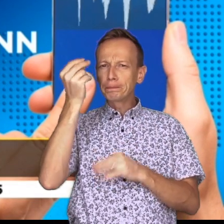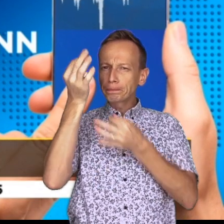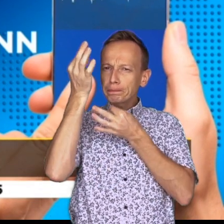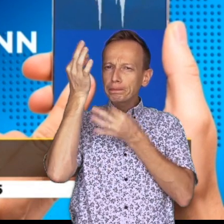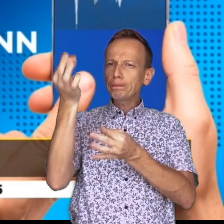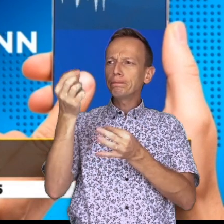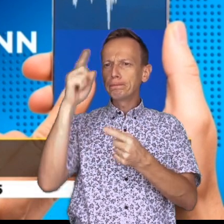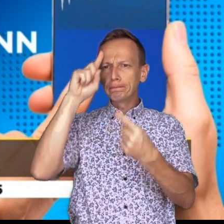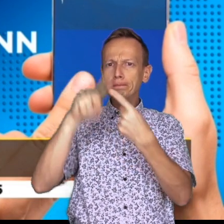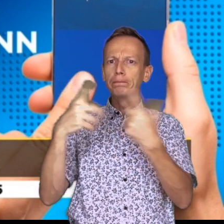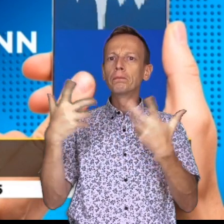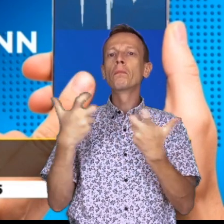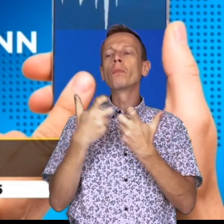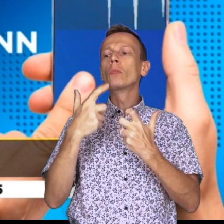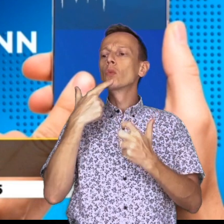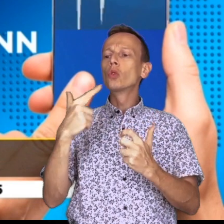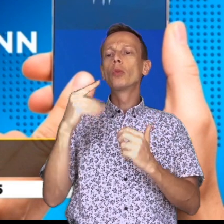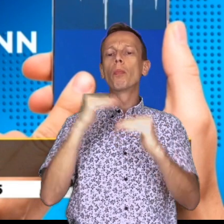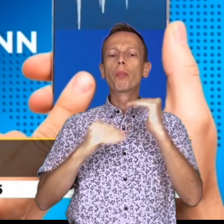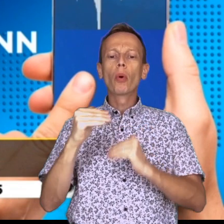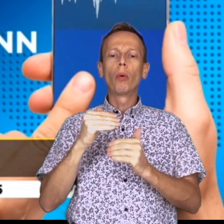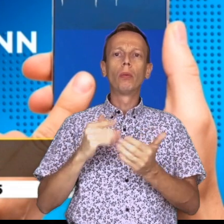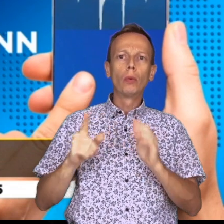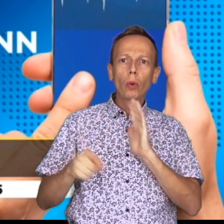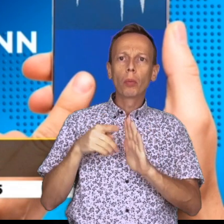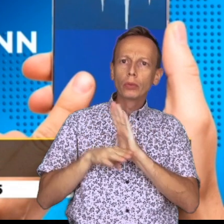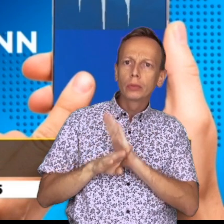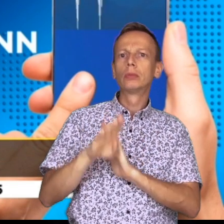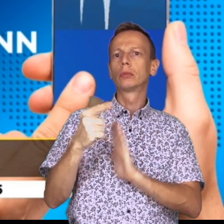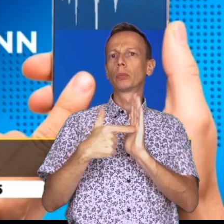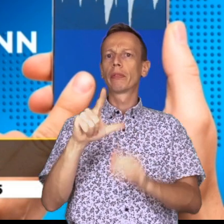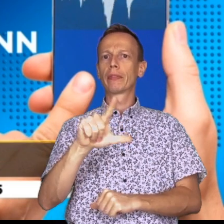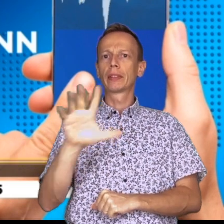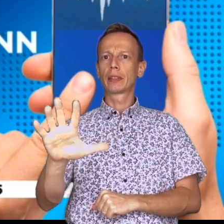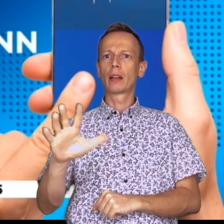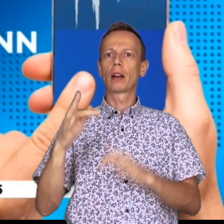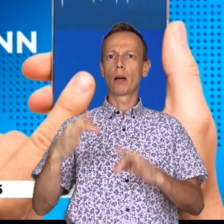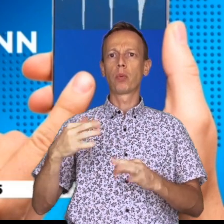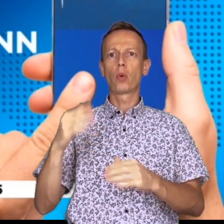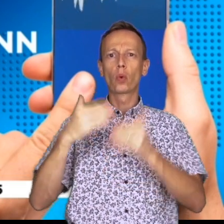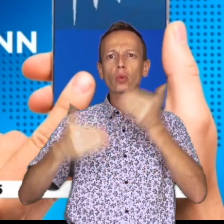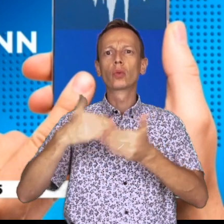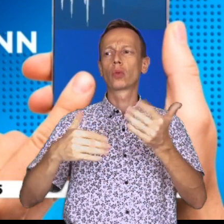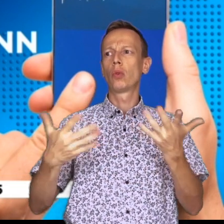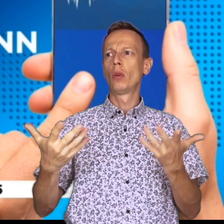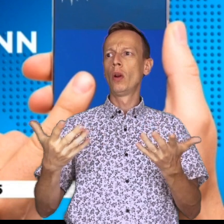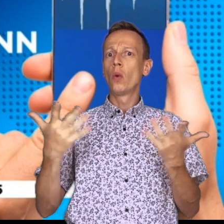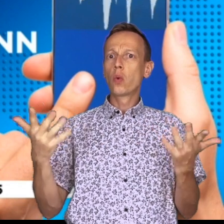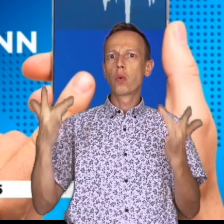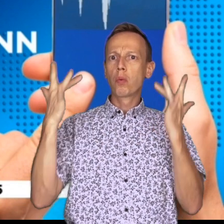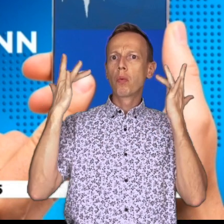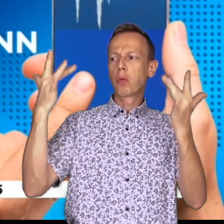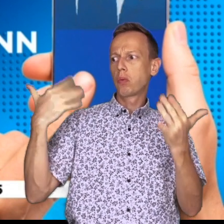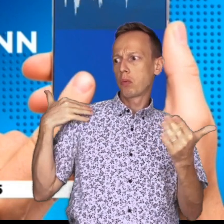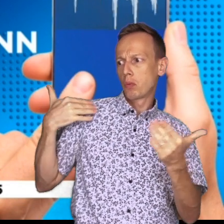le fait de comprendre précisément de quoi on parle, parce que parler d'un plan de relance à 2025 sans y avoir été associé dans la réflexion et la construction,